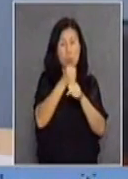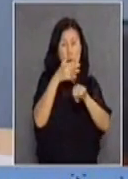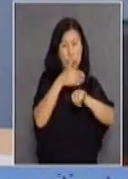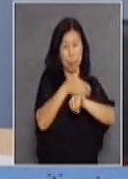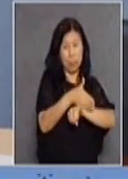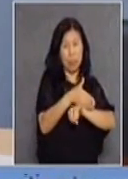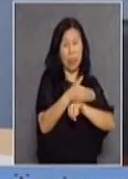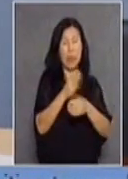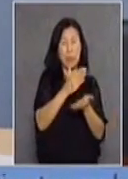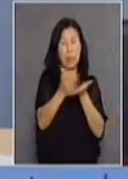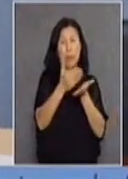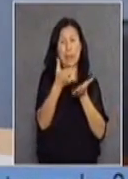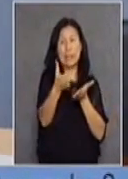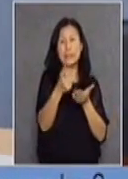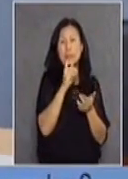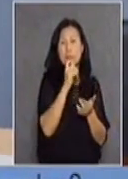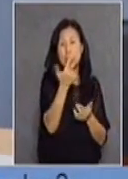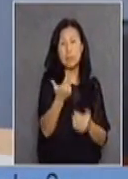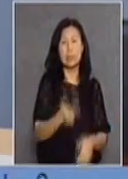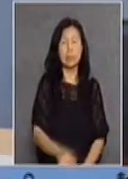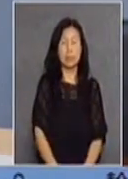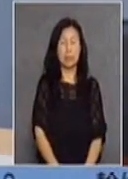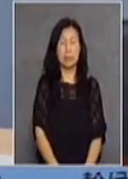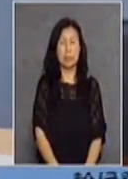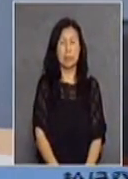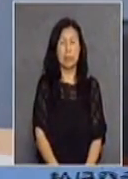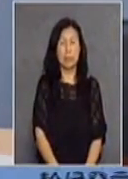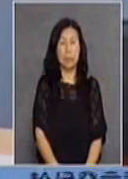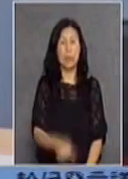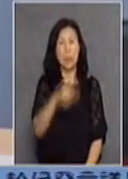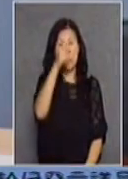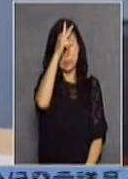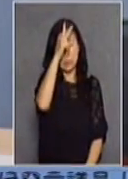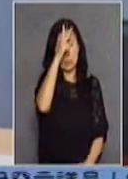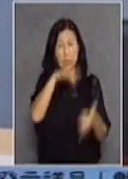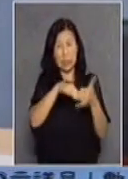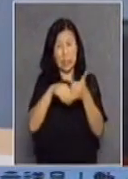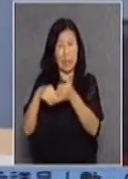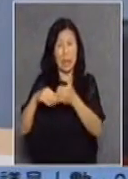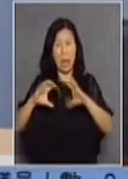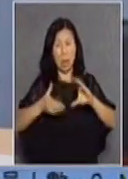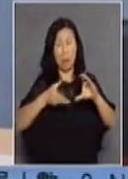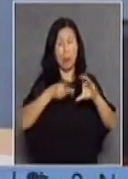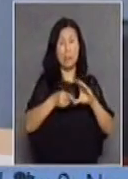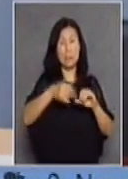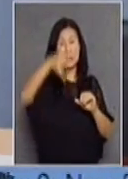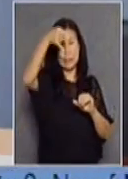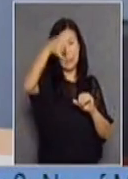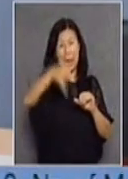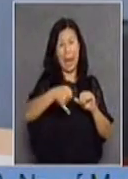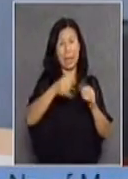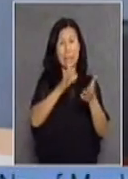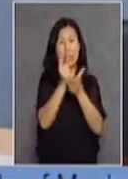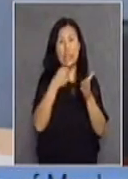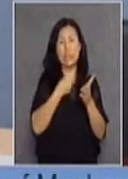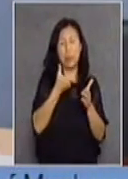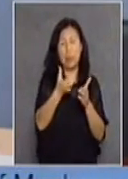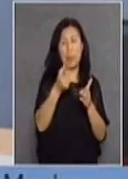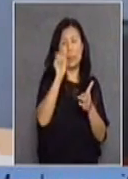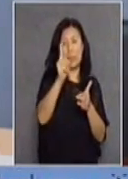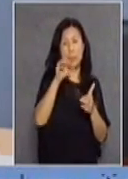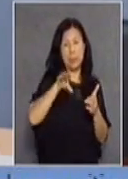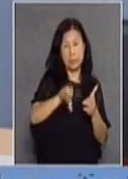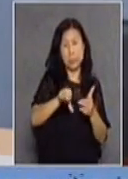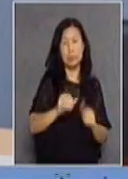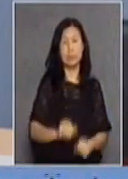嘅錢就越多啦。即係個意思就係話，當呢個政府係拉布嘅時候咧，下一年做咧要俾多100億到啦，係咪？嗱，